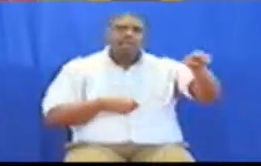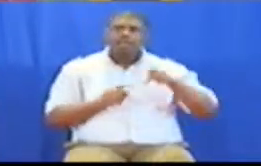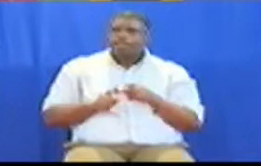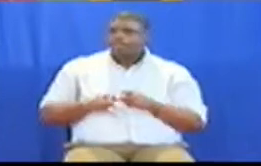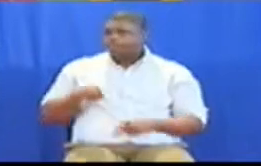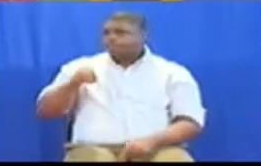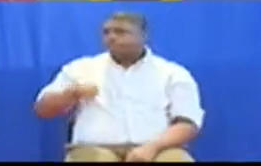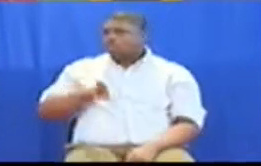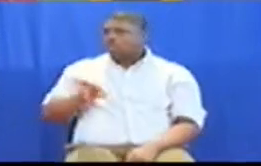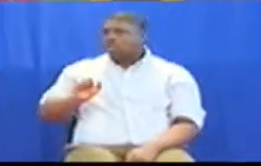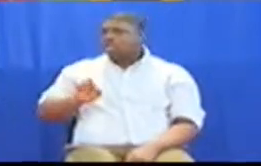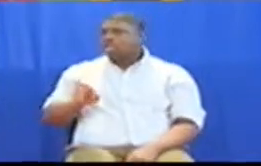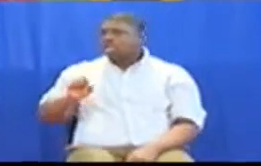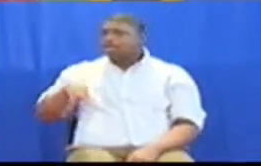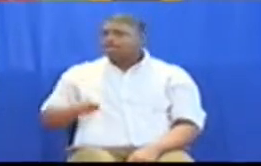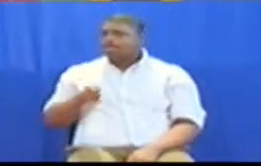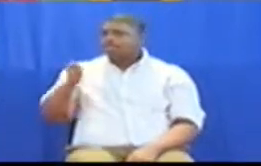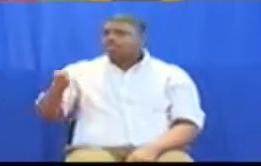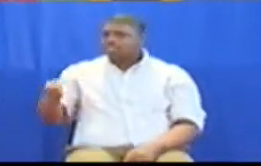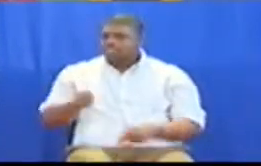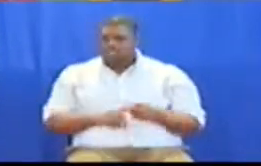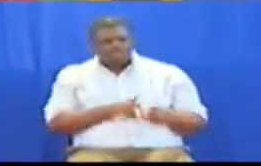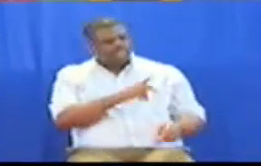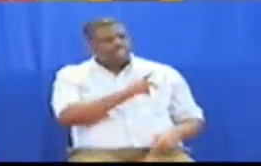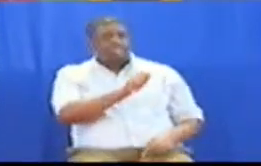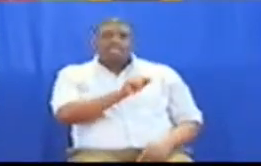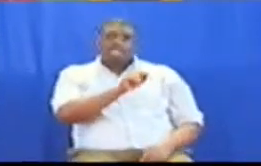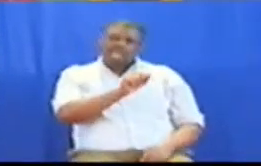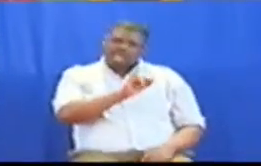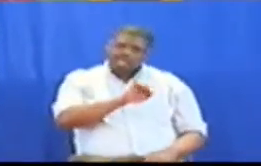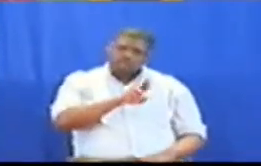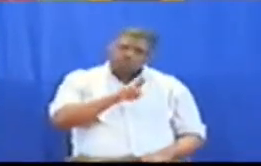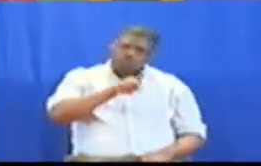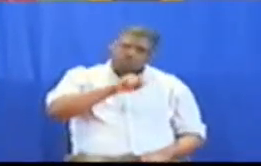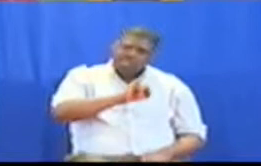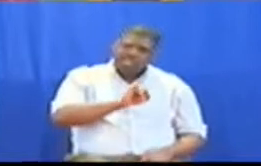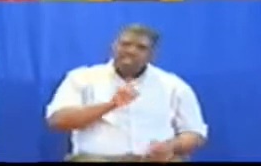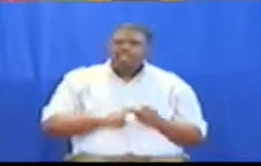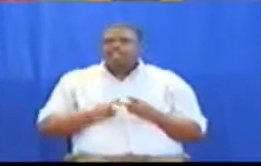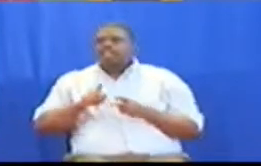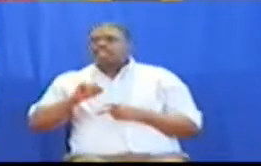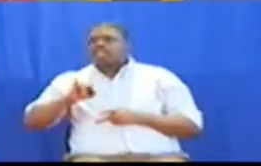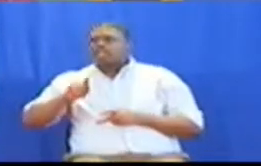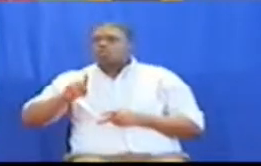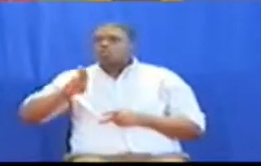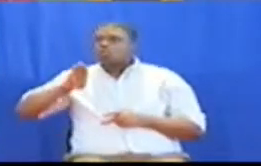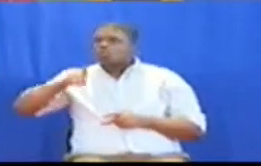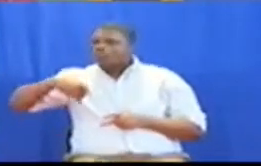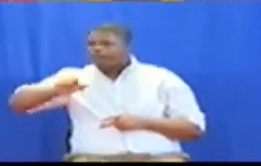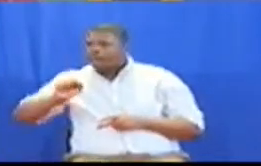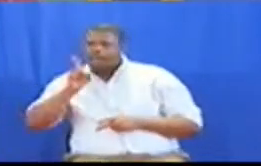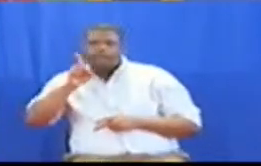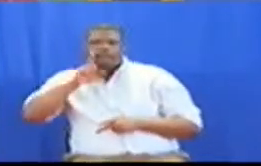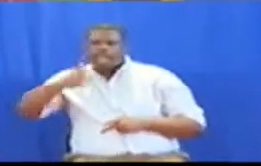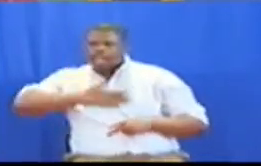Jenista Mhagama, tunaye Angela Kairuki, tunaye Stella Ikupa mama yangu. Nikimtaja